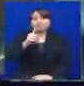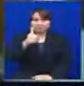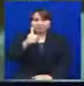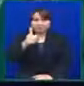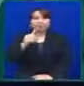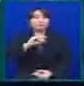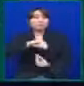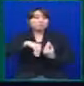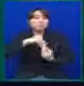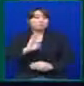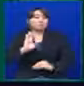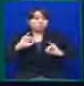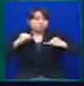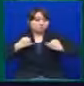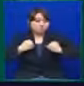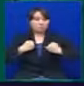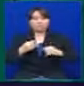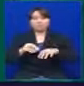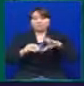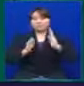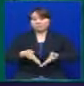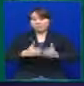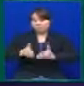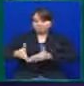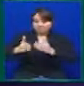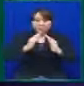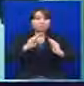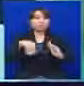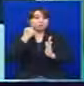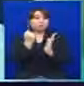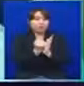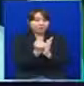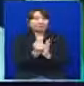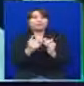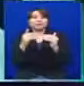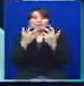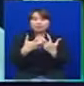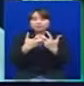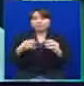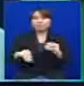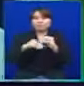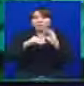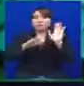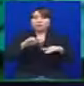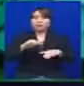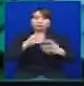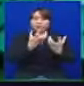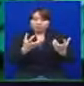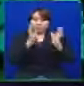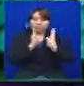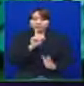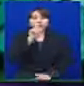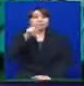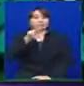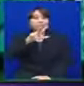ผู้ประกอบการจะมีการลงทุนขยายธุรกิจมากขึ้นและจะมีการจดทะเบียนกรรมสิทธิ์เครื่องจักรเพิ่มขึ้นประมาณ 1,300 ร